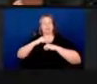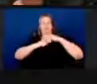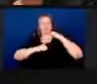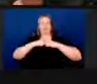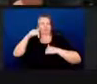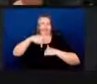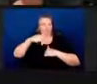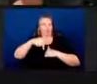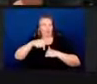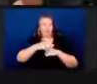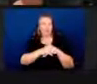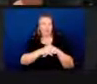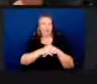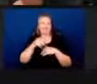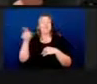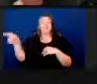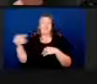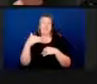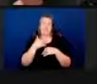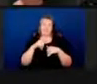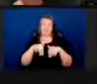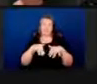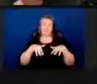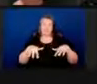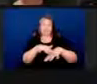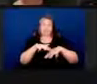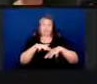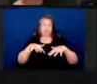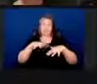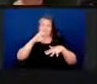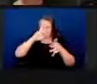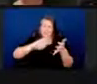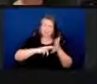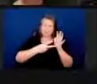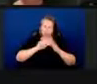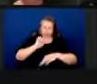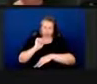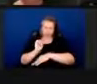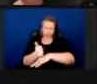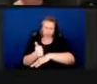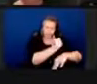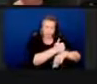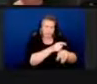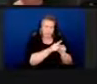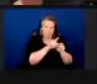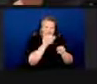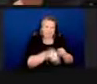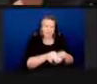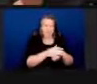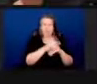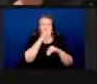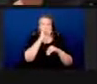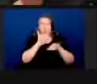هيكلية المباني، وأيضا بعض المساحات اليافطات